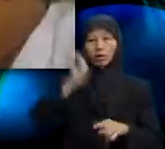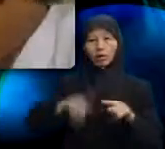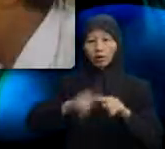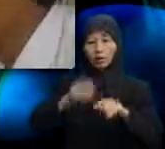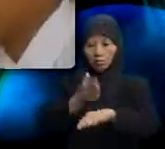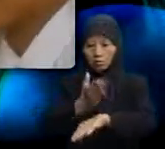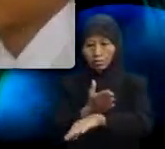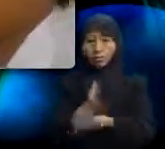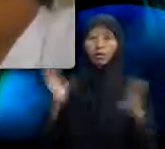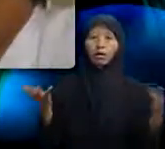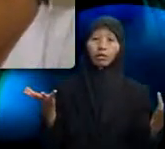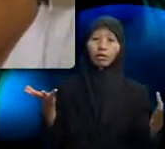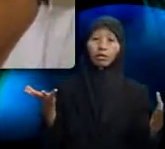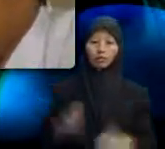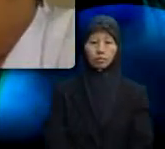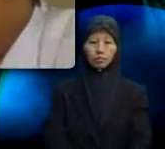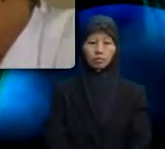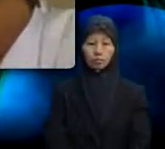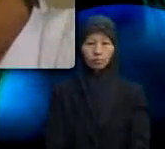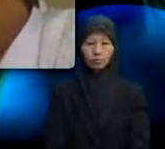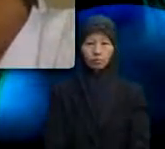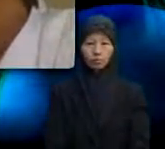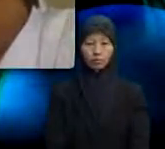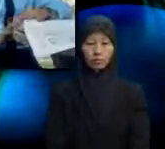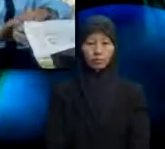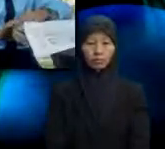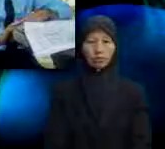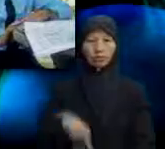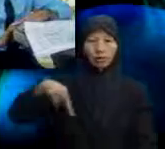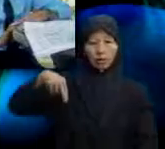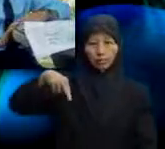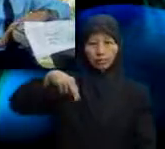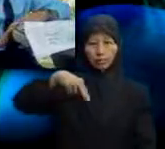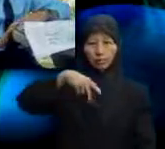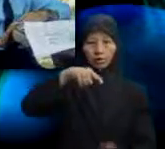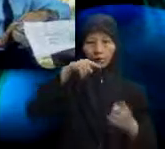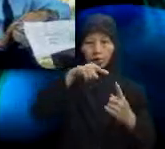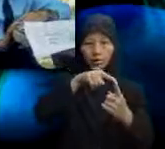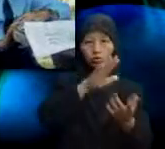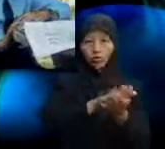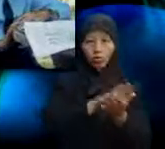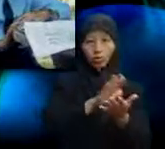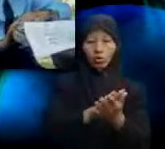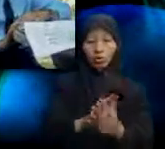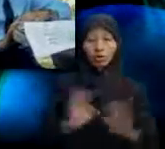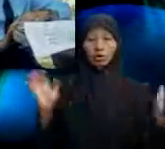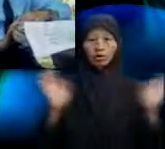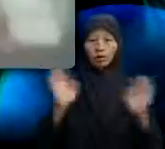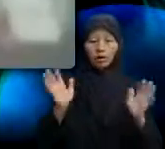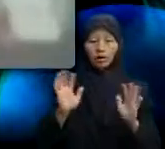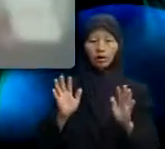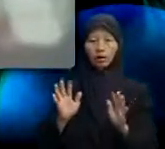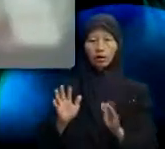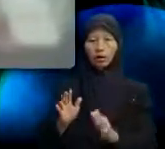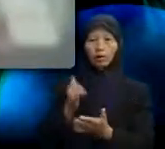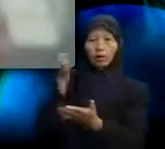mampu untuk menyumbang kepada diri dan masyarakat. Dalam perjalanan ke sekolah tadi, janganlah pula kita singgah